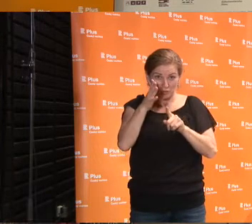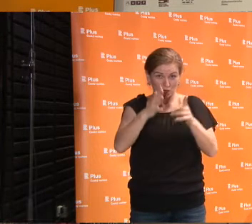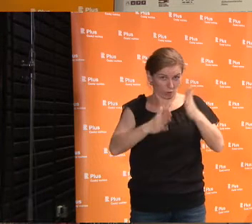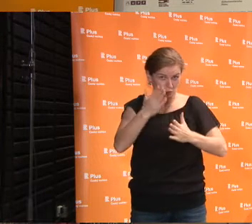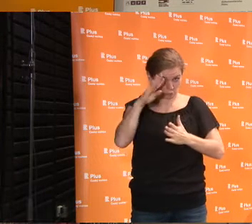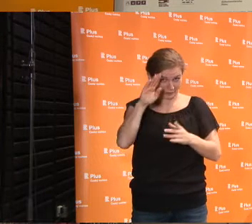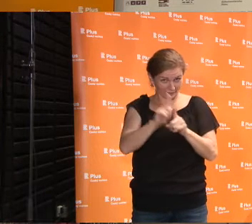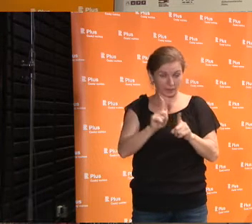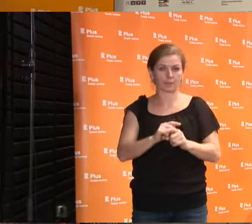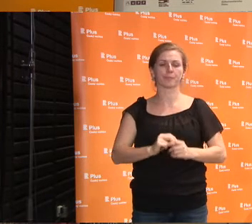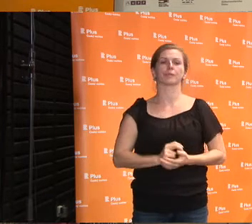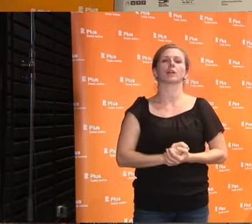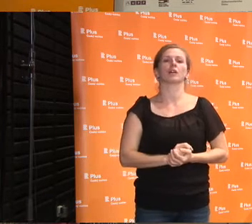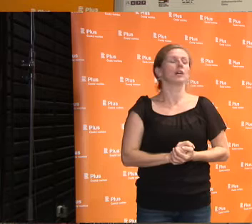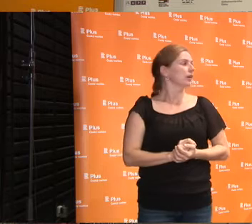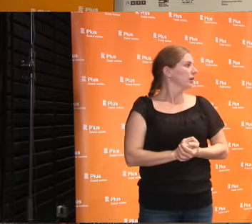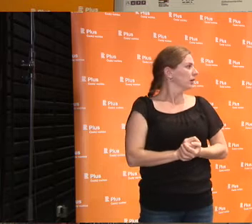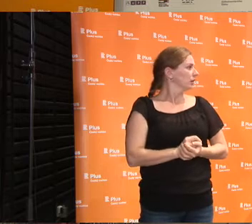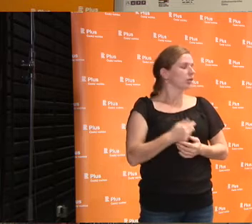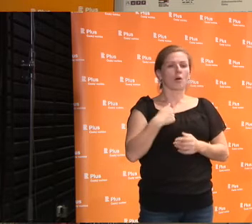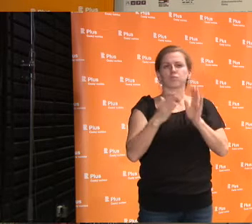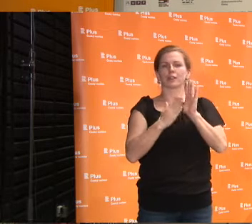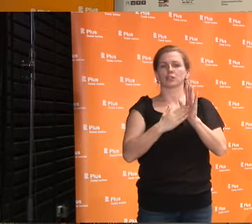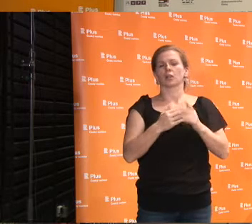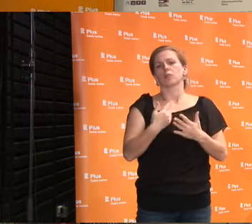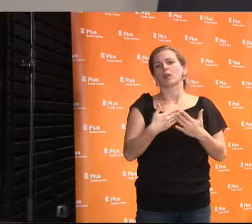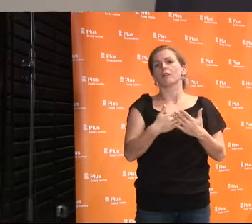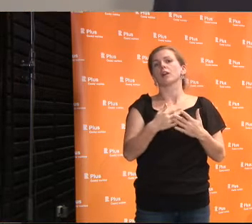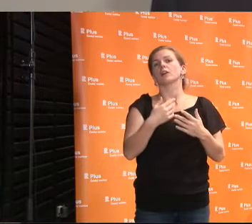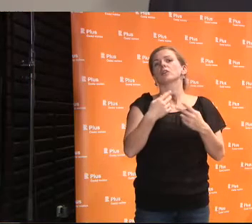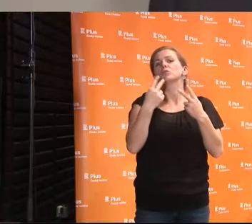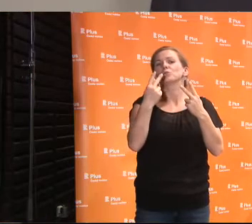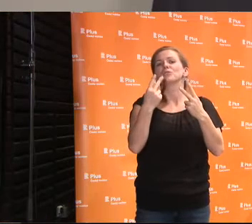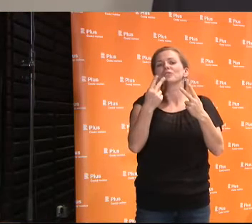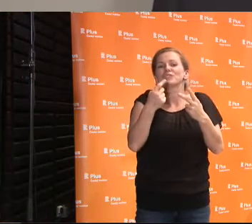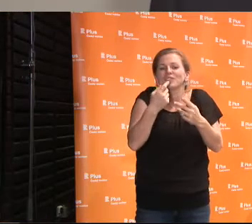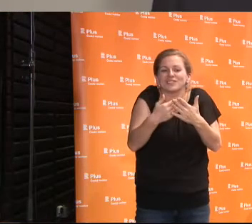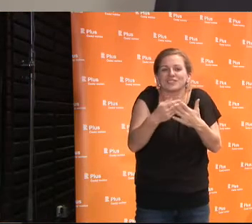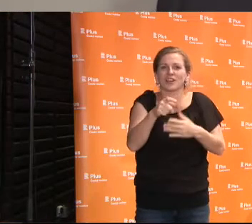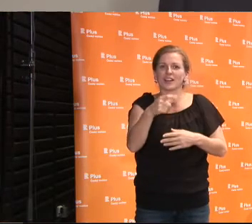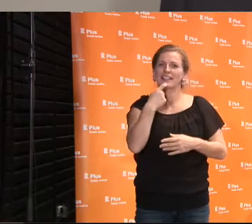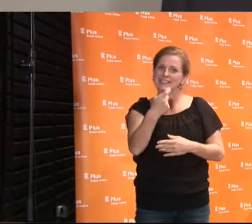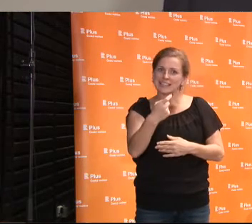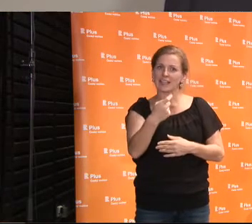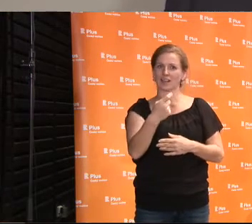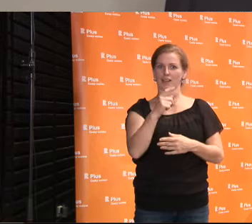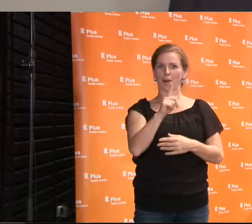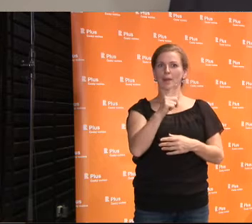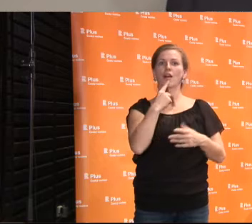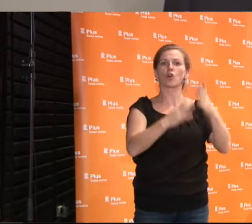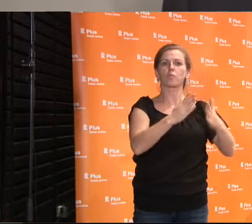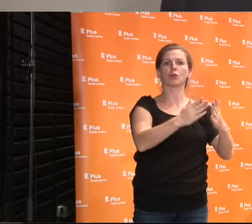umělou inteligencí. Ano. O to nám jde, aby nám ty systémy navrhovaly zajímavé kreativní řešení, z nich si ale člověk